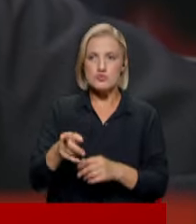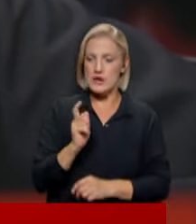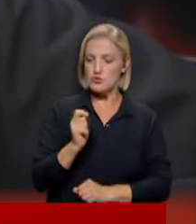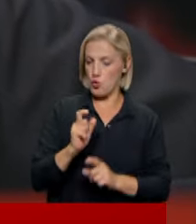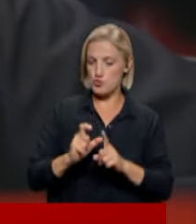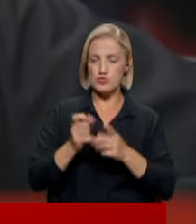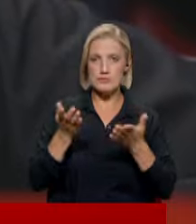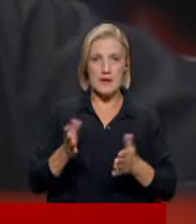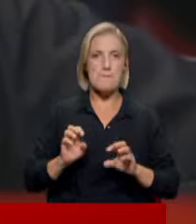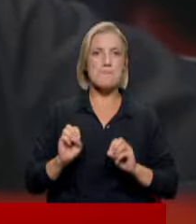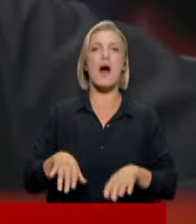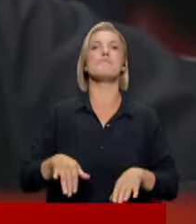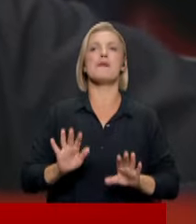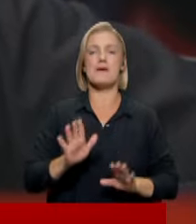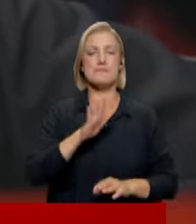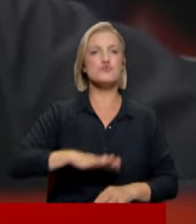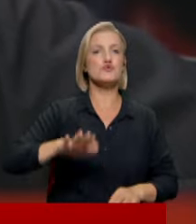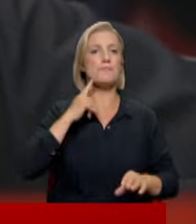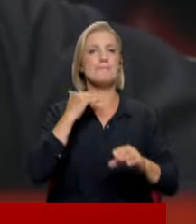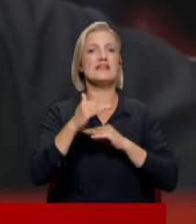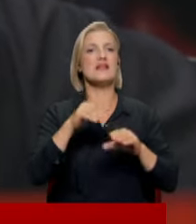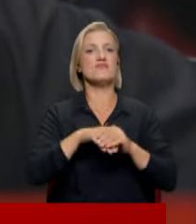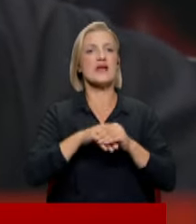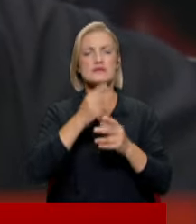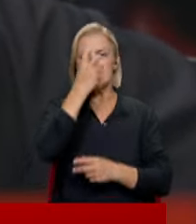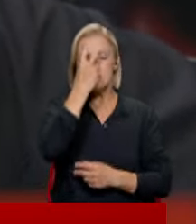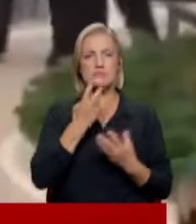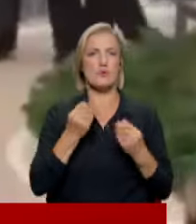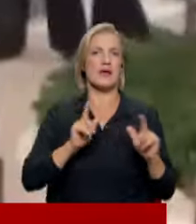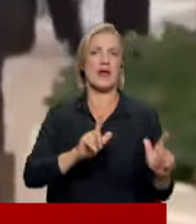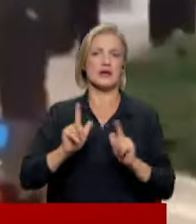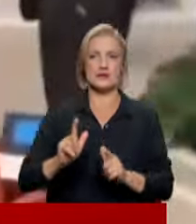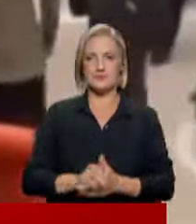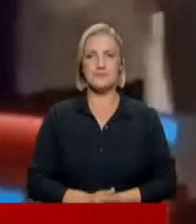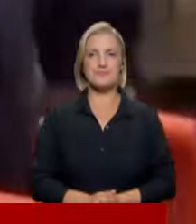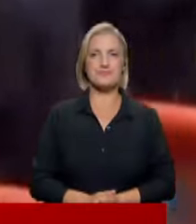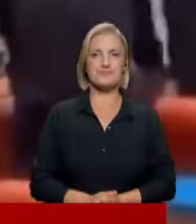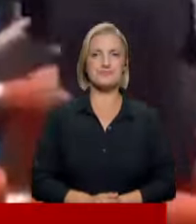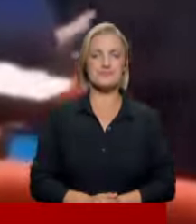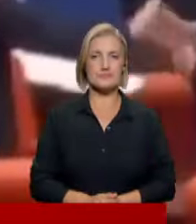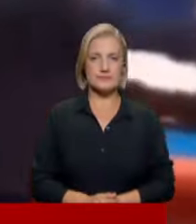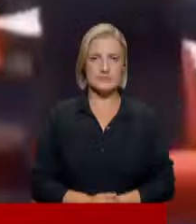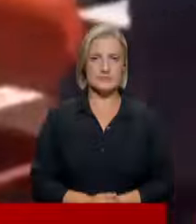durumda bırakmamaya bütün milletvekillerine özen göstermesi gerekir.